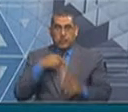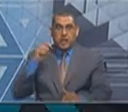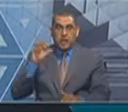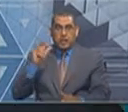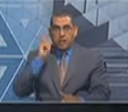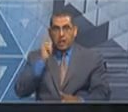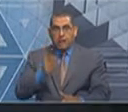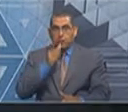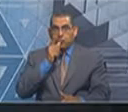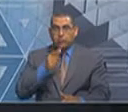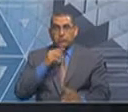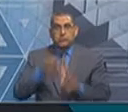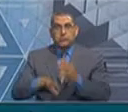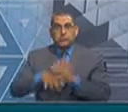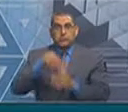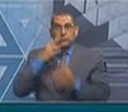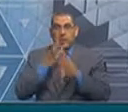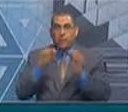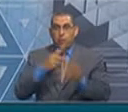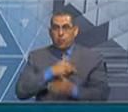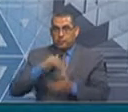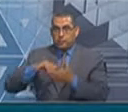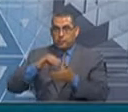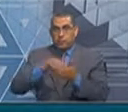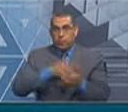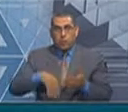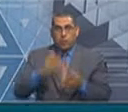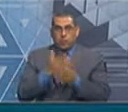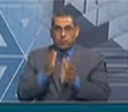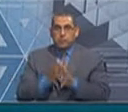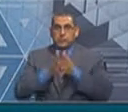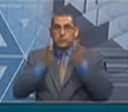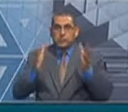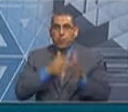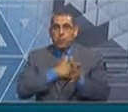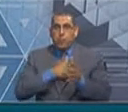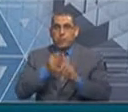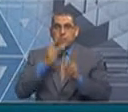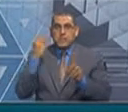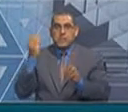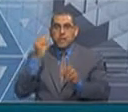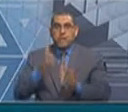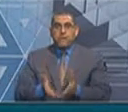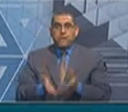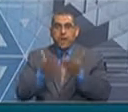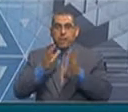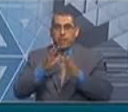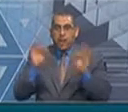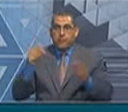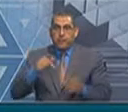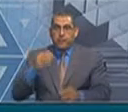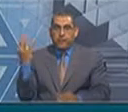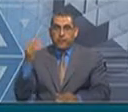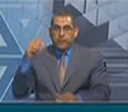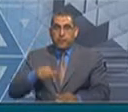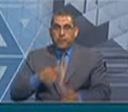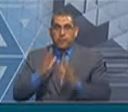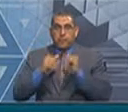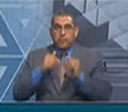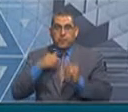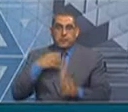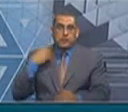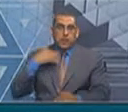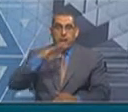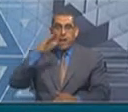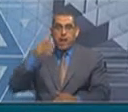عبد الفتاح السيسي بالتنسيق بين أجهزة الدولة المعنية لتعظيم المقومات السياحية العالمية الفريدة التي تتميز بها منطقة